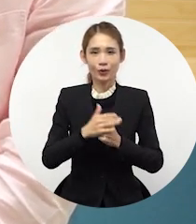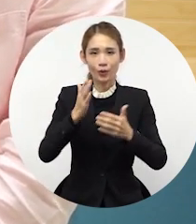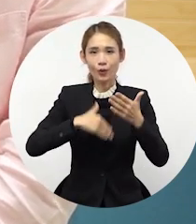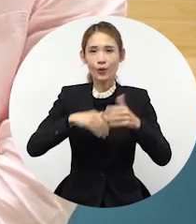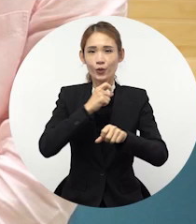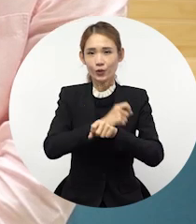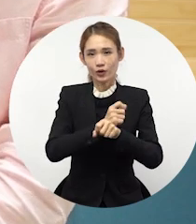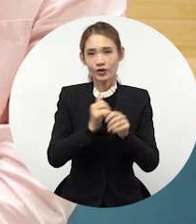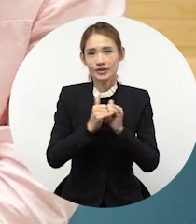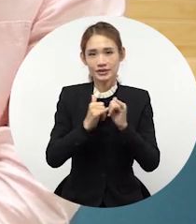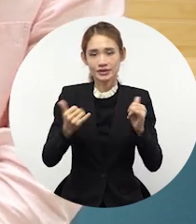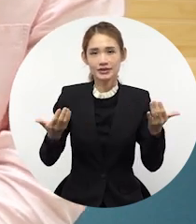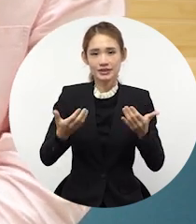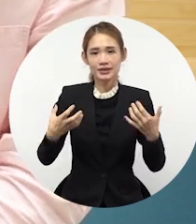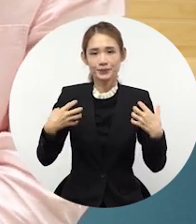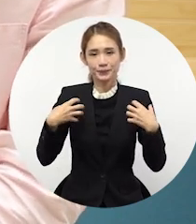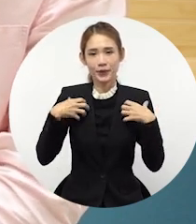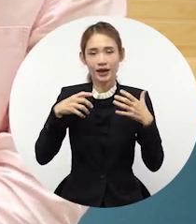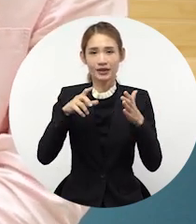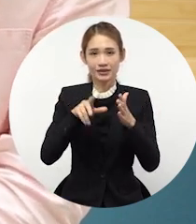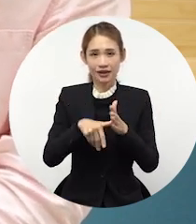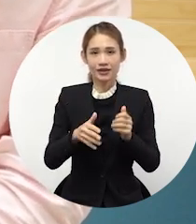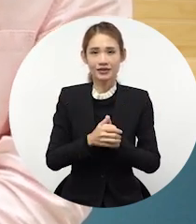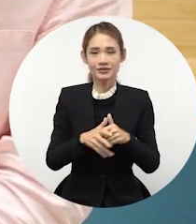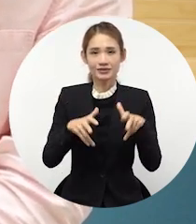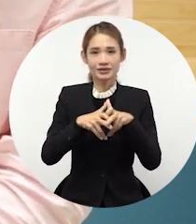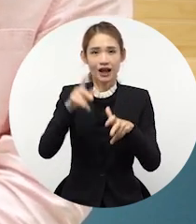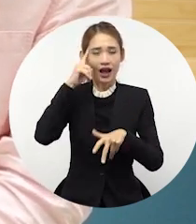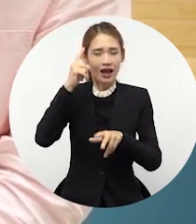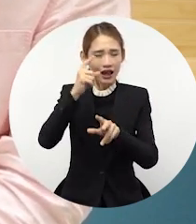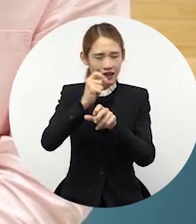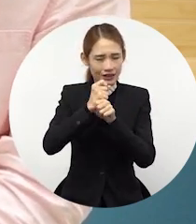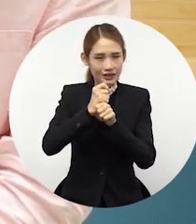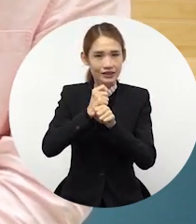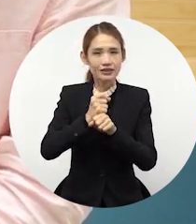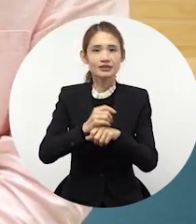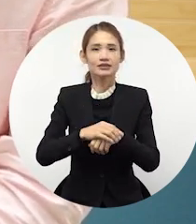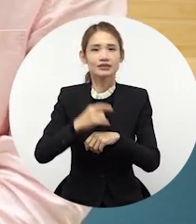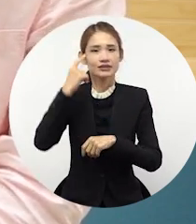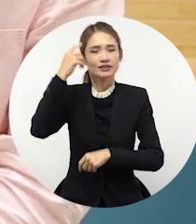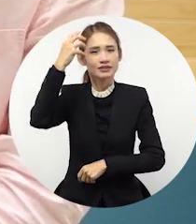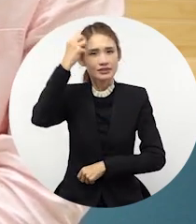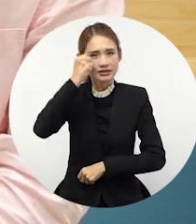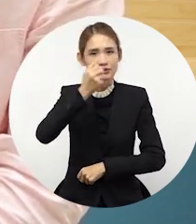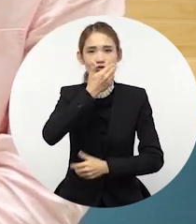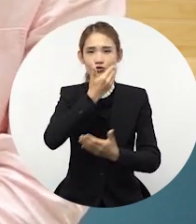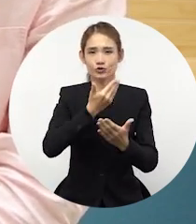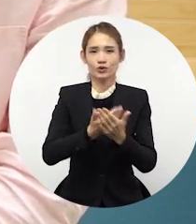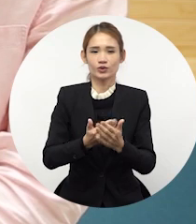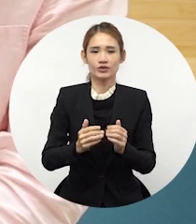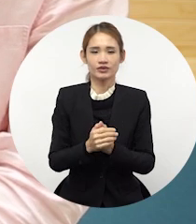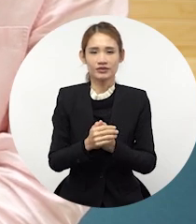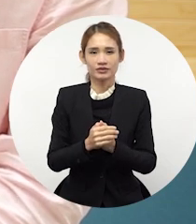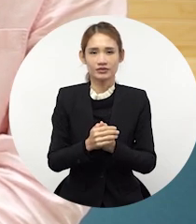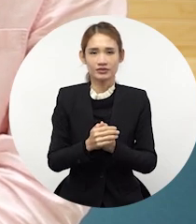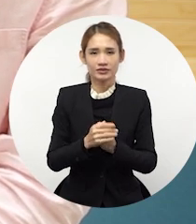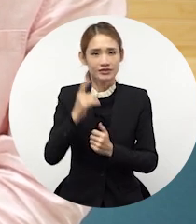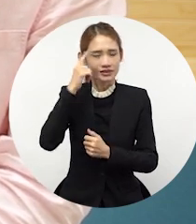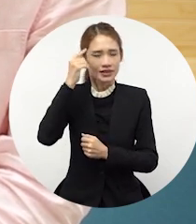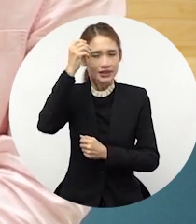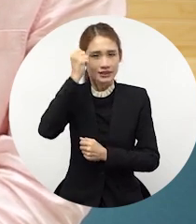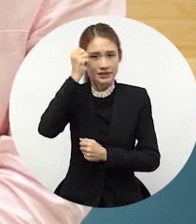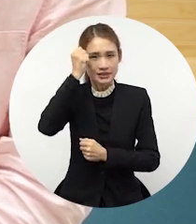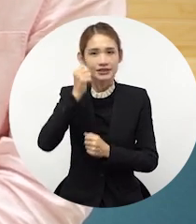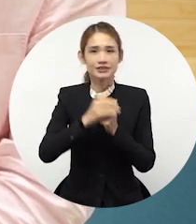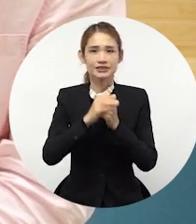그렇기 때문에 올바른 장애인식을 가지자는 다짐과 함께 장애 나부터 인식은 정말 시작하자라고 중요한 생각하는 거라고 공무원의 생각을 하고 모습.